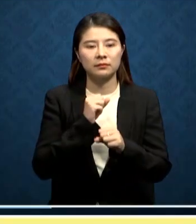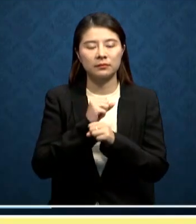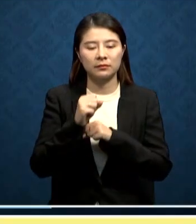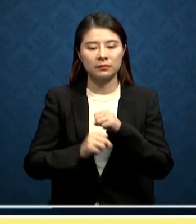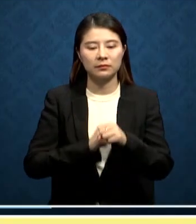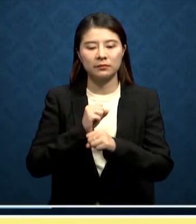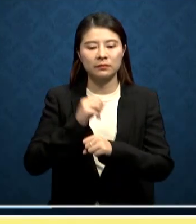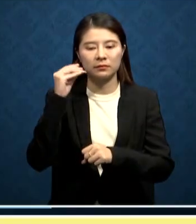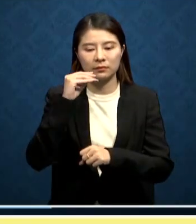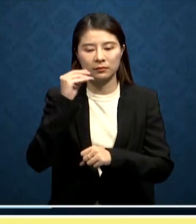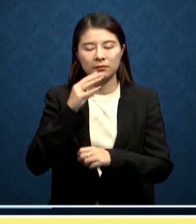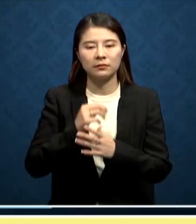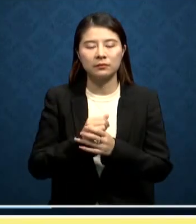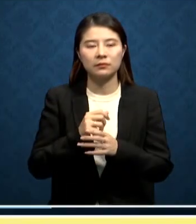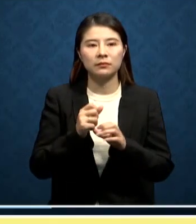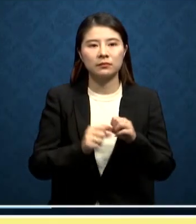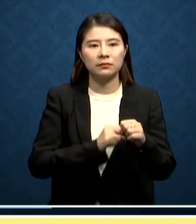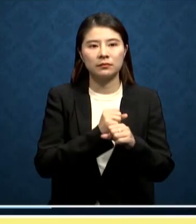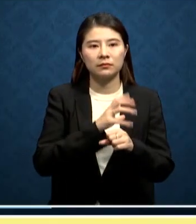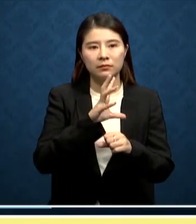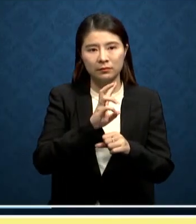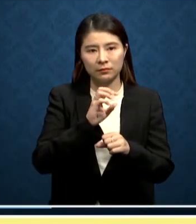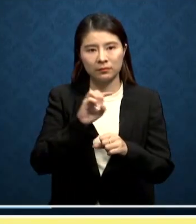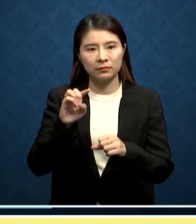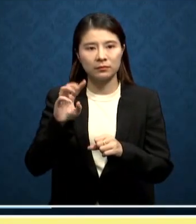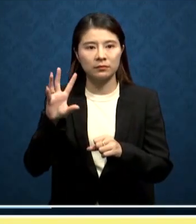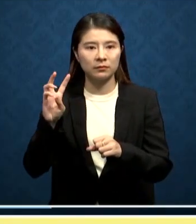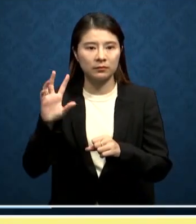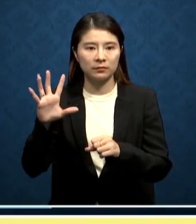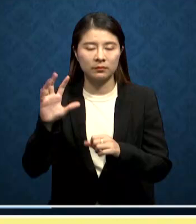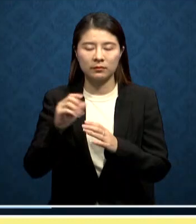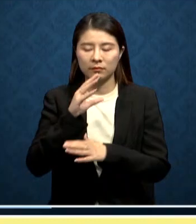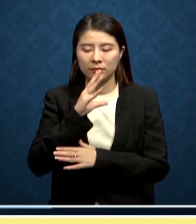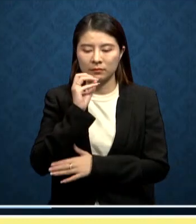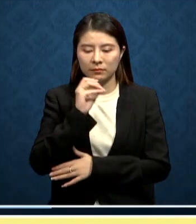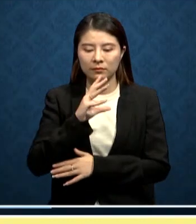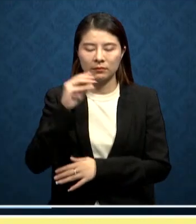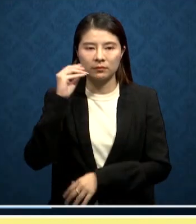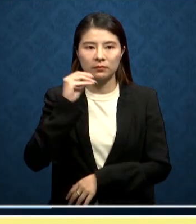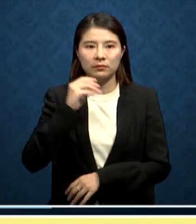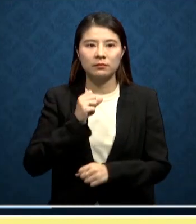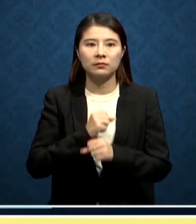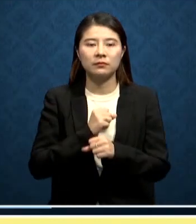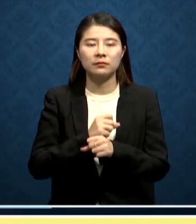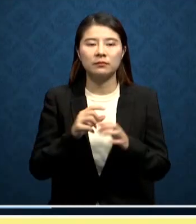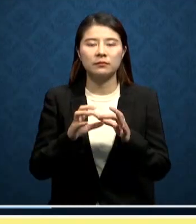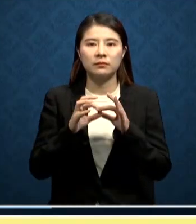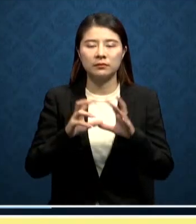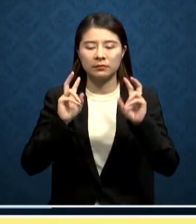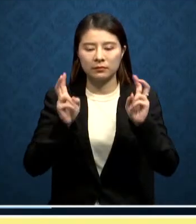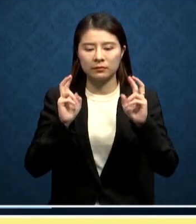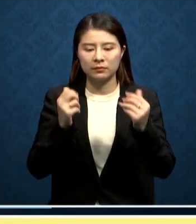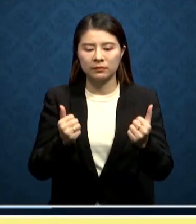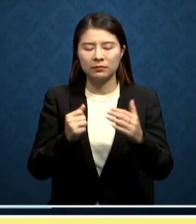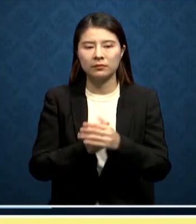แต่ปี 60มาถึงปี 65นะแล้วก็ทางสนักงานตรวจเงินแผ่นดินก็ก็ได้พูดถึงประเด็นนี้มา